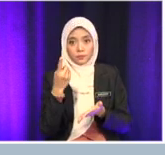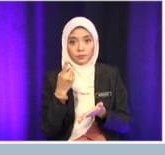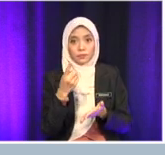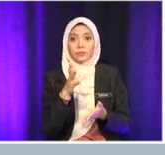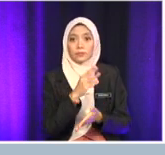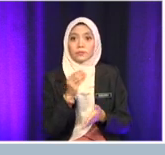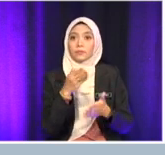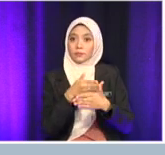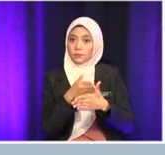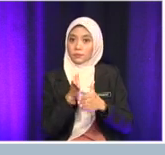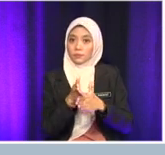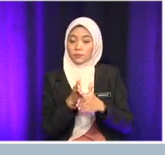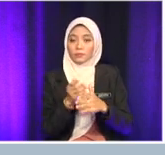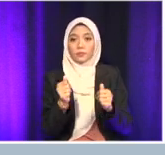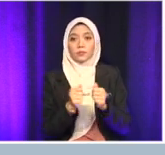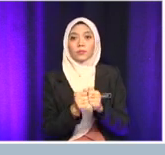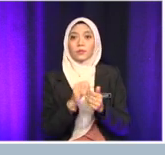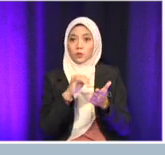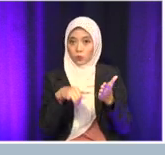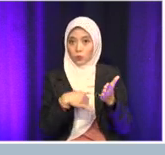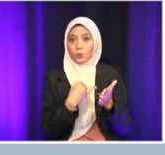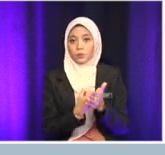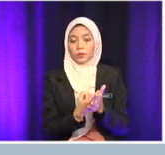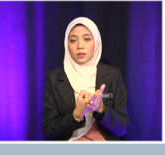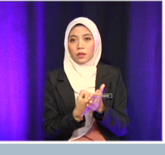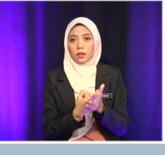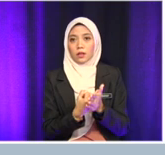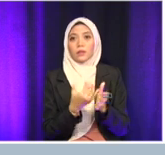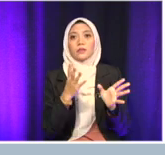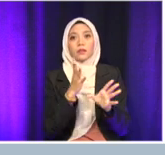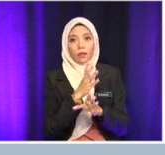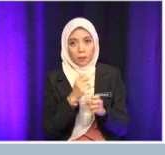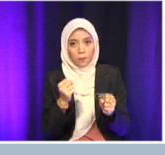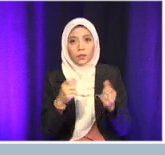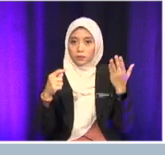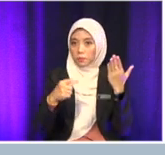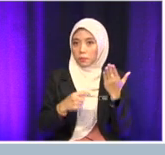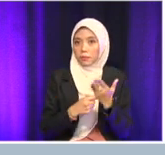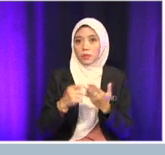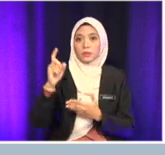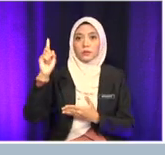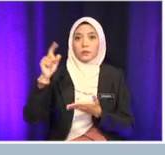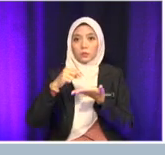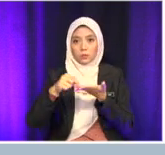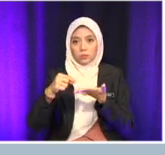dengan jumlah kekerapan dapat 2 maka dan dapat jawabannya dapat lagi 1 maka